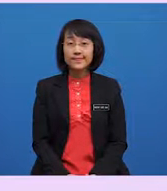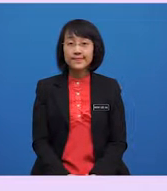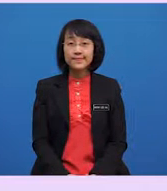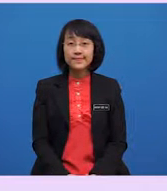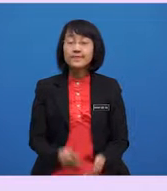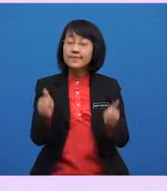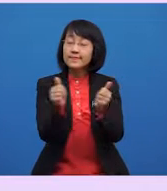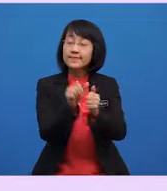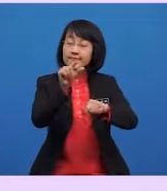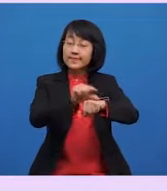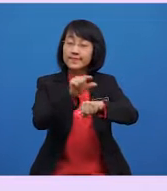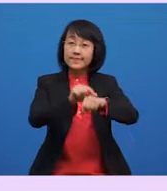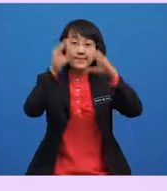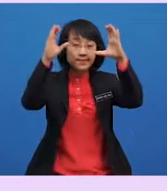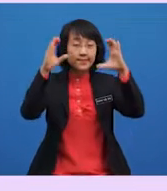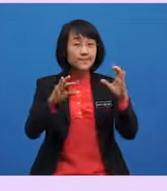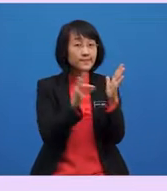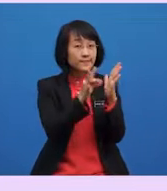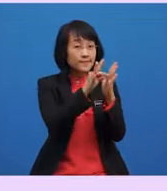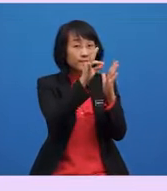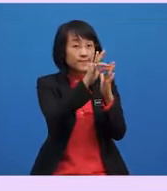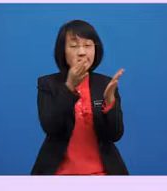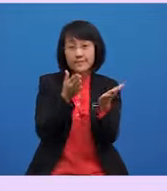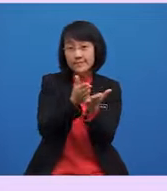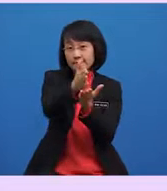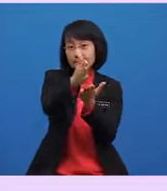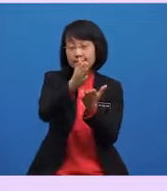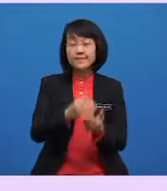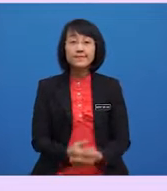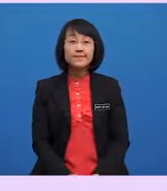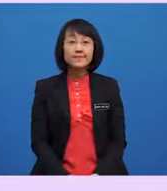Dengan menggunakan kaedah pengiraan terus,